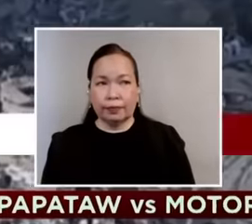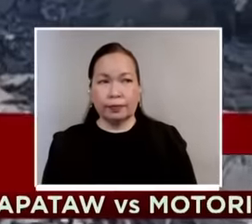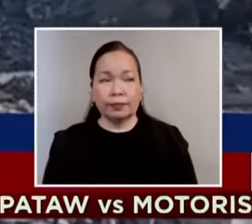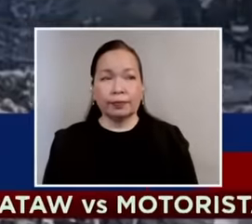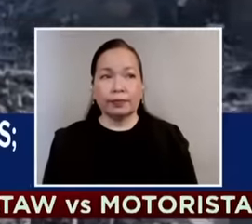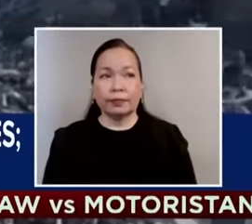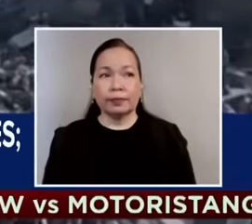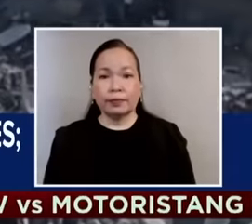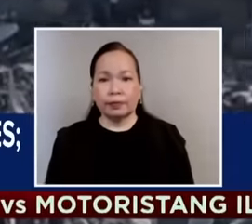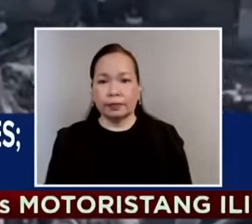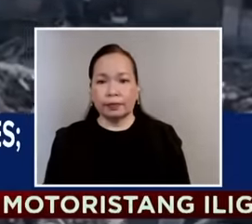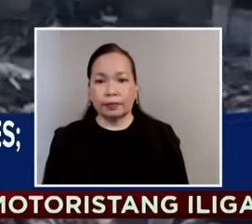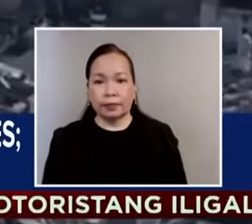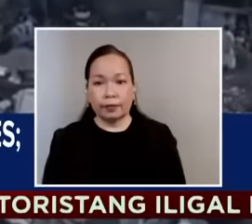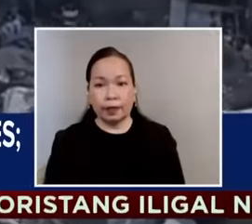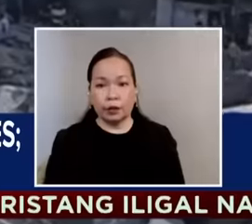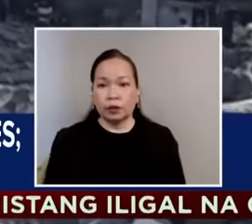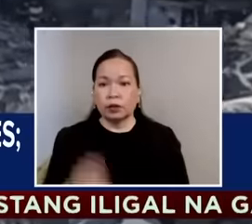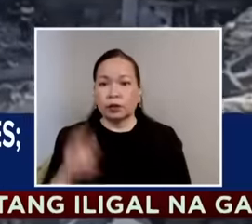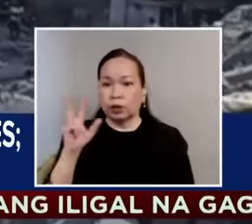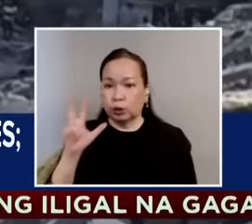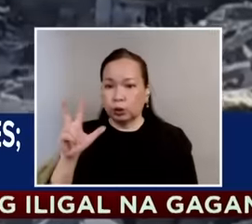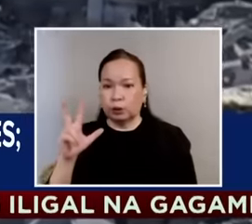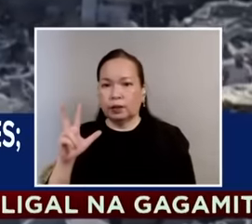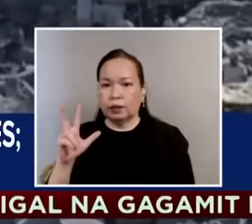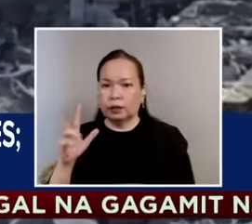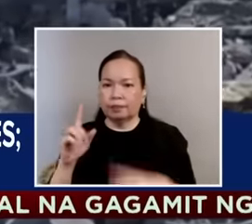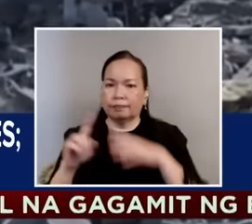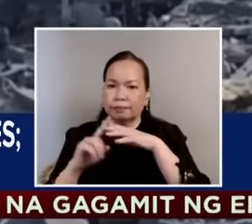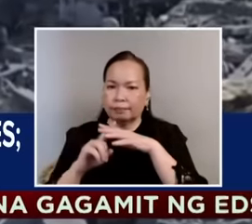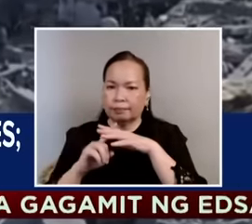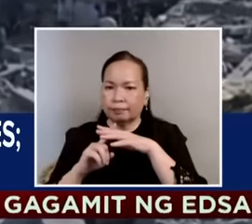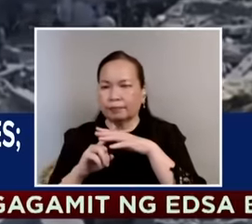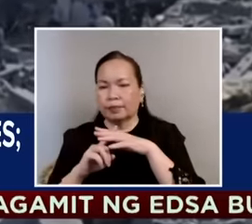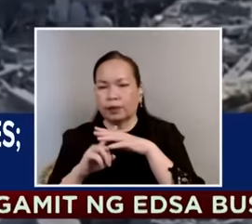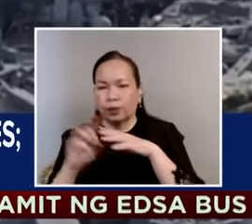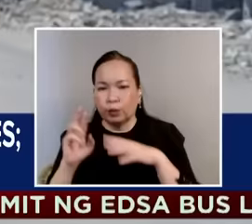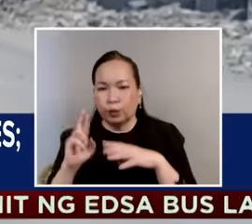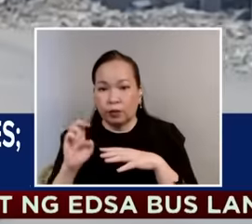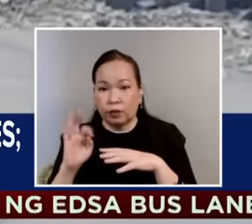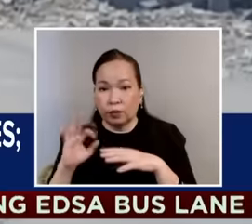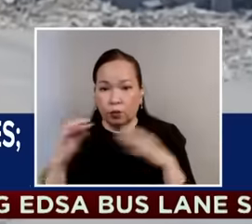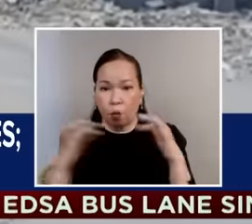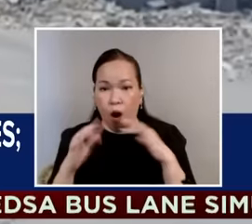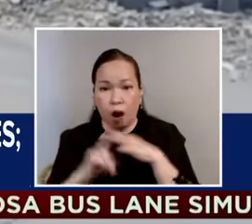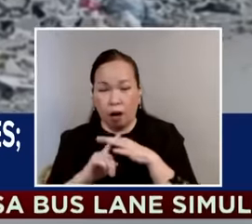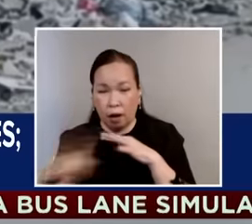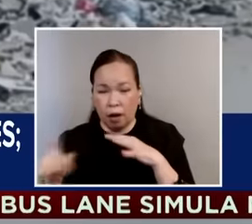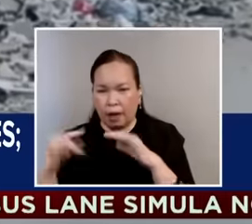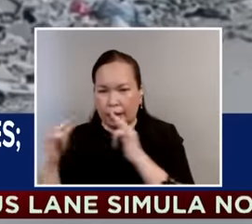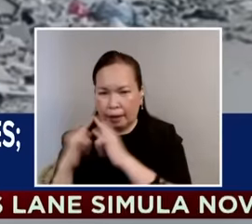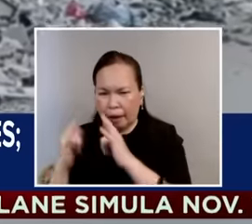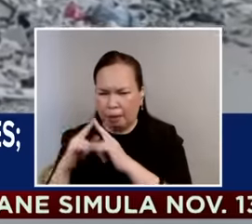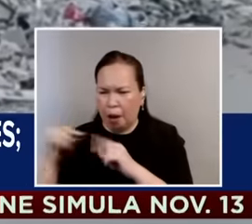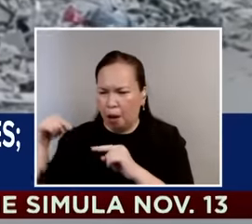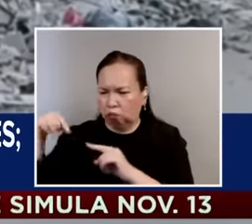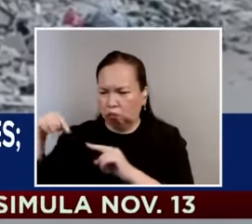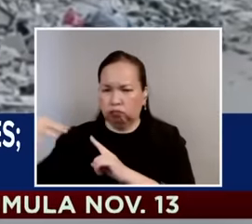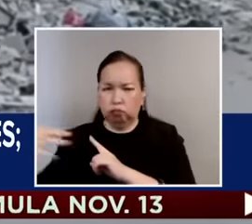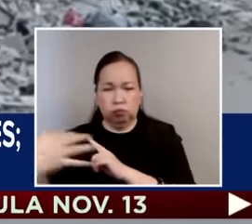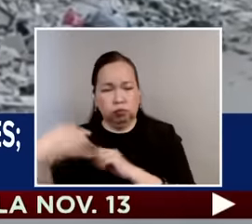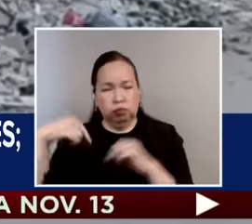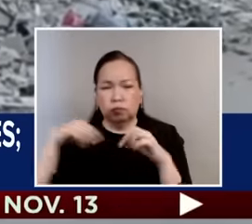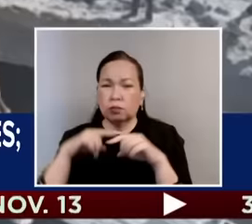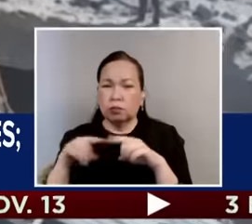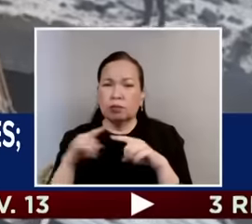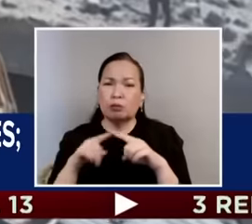Tatlong refugee camps ang pinakahuling pinaulanan ng Israeli airstrikes, kaya lalo pang lumolobo ang mga